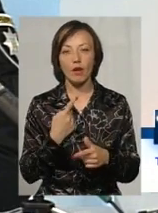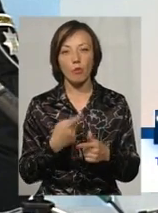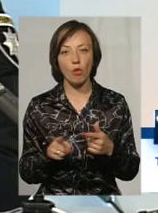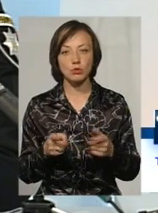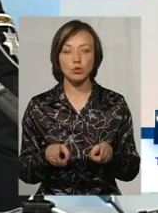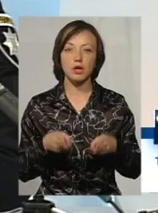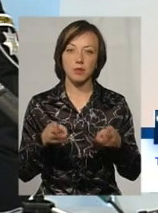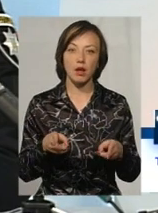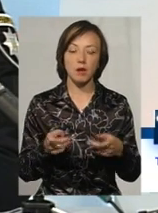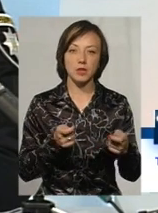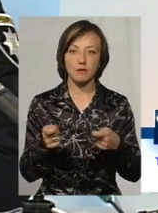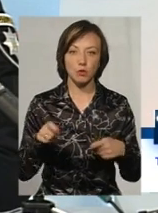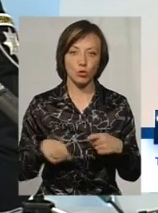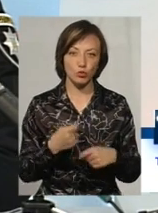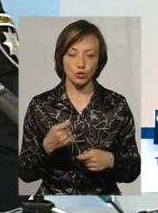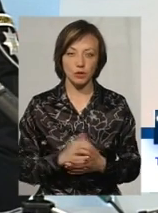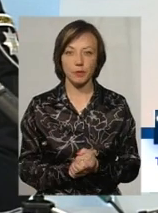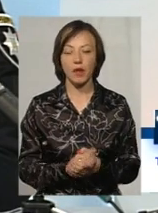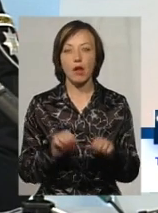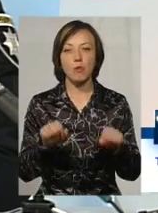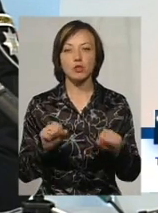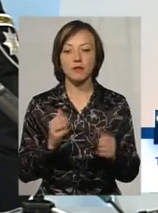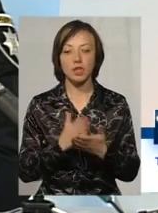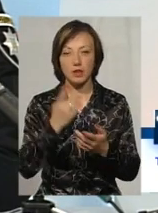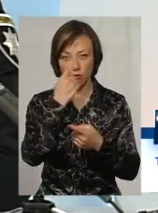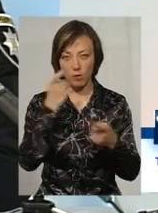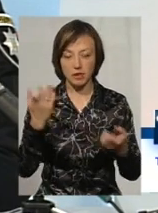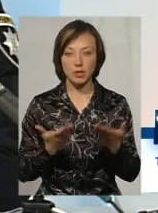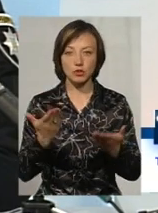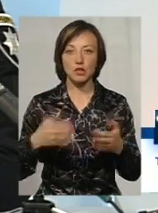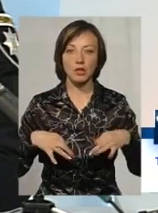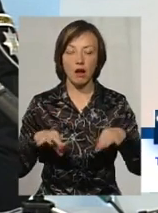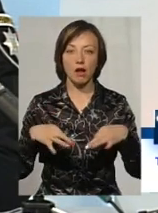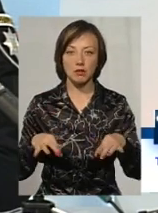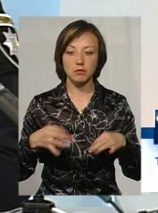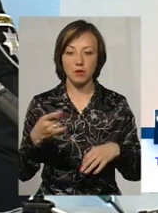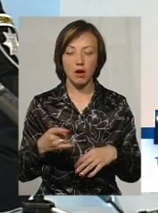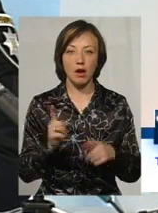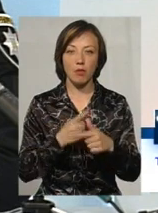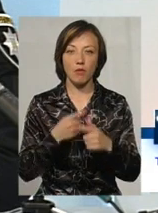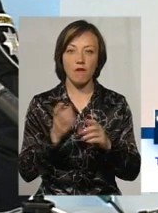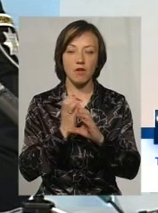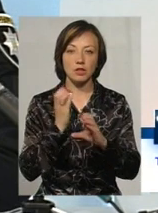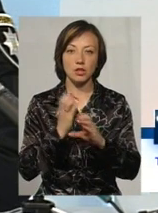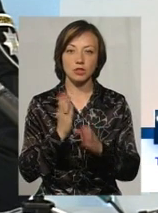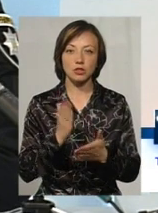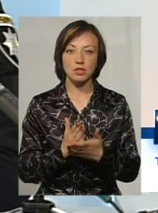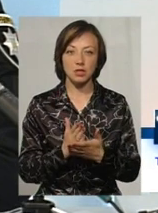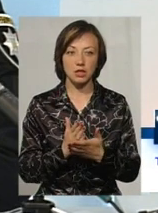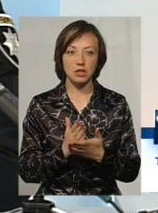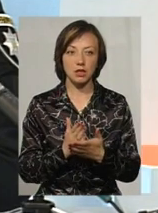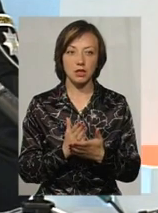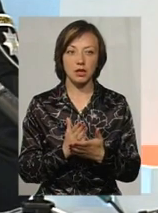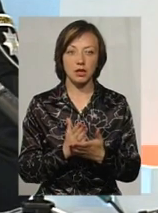до кримінального чи адміністративного правопорушення. Можливо, якщо є інформація, якщо транспортний засіб або його вантаж є знаряддям